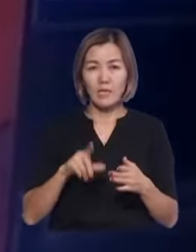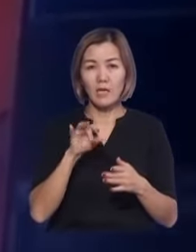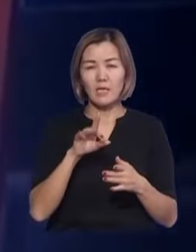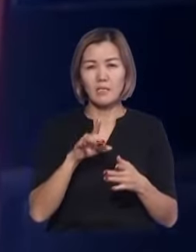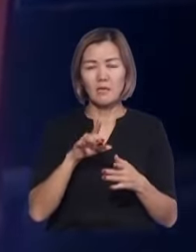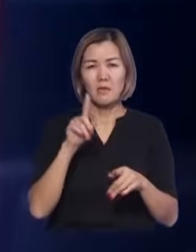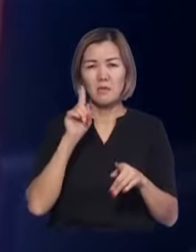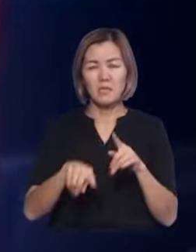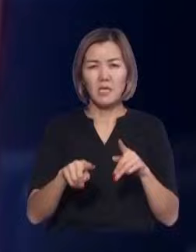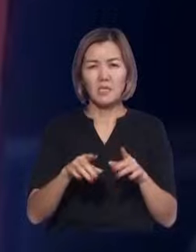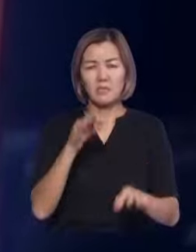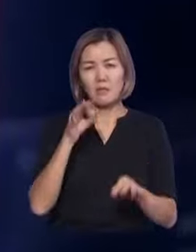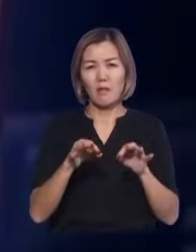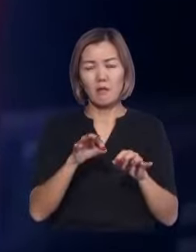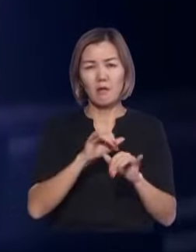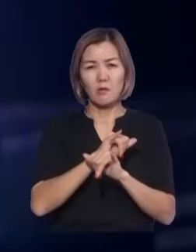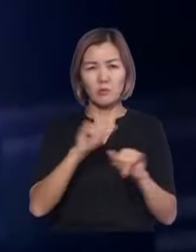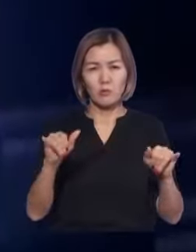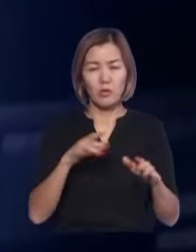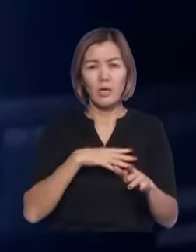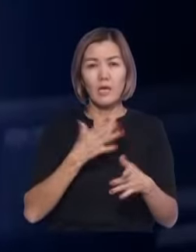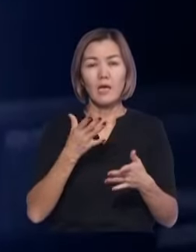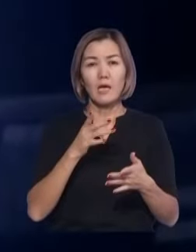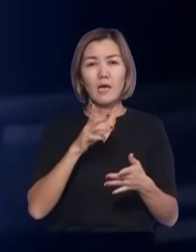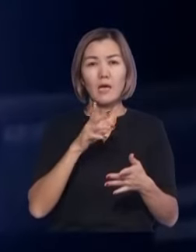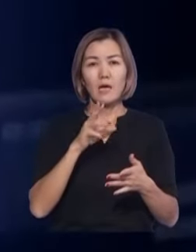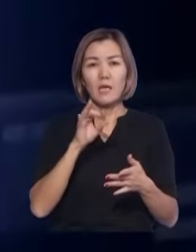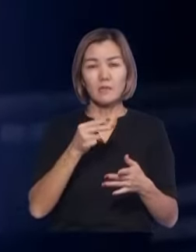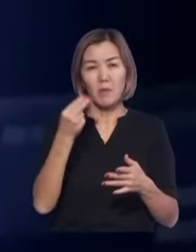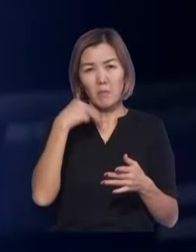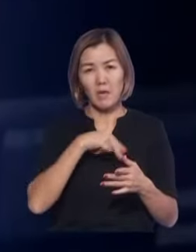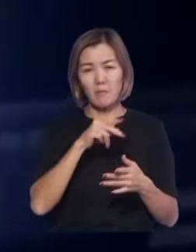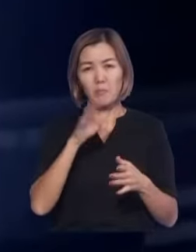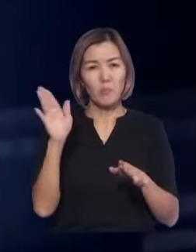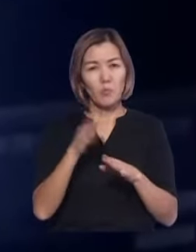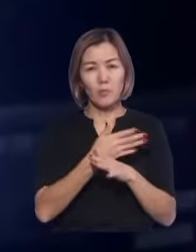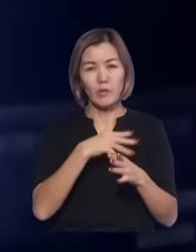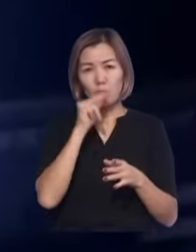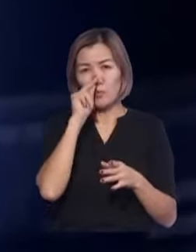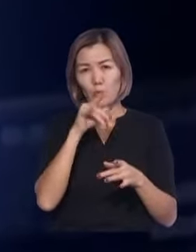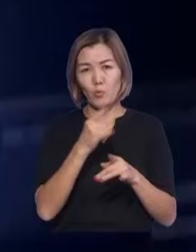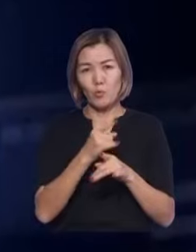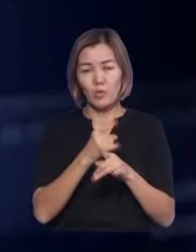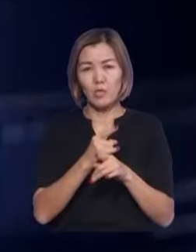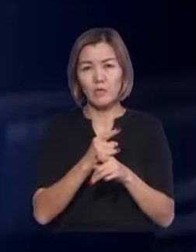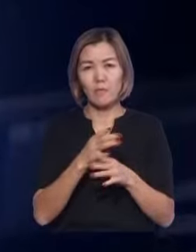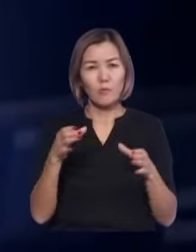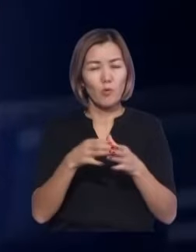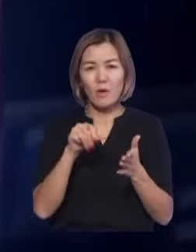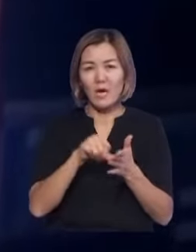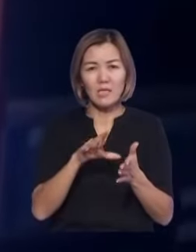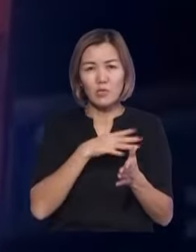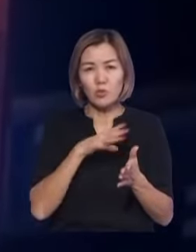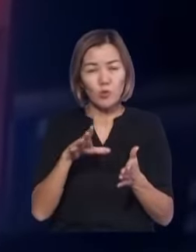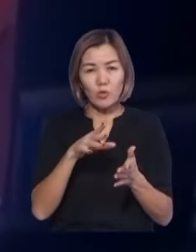ел арасында қызу талқыға түскен болатын. Алайда Қасымбаев өзіне тағылған айыпты теріске шығарып, хуторлықтар тобына ешқандай қатысы жоқ